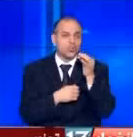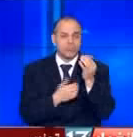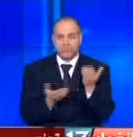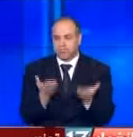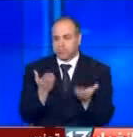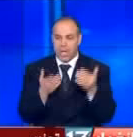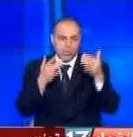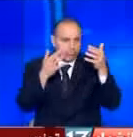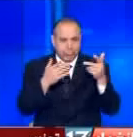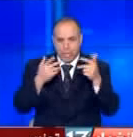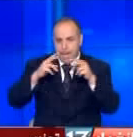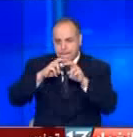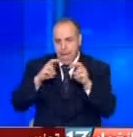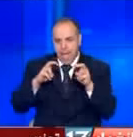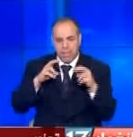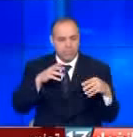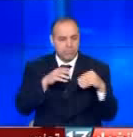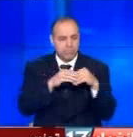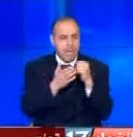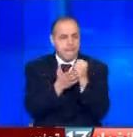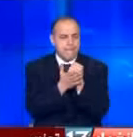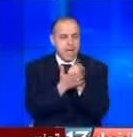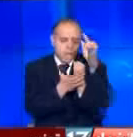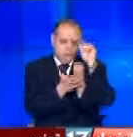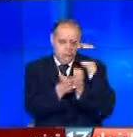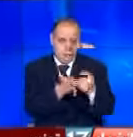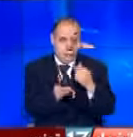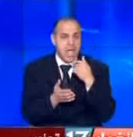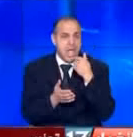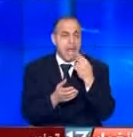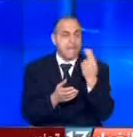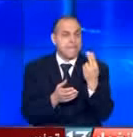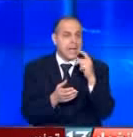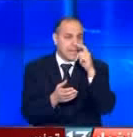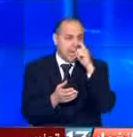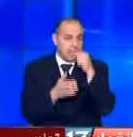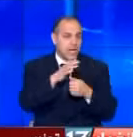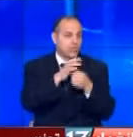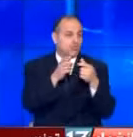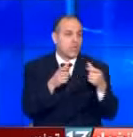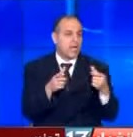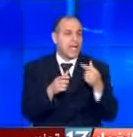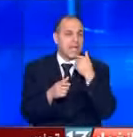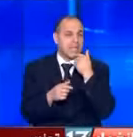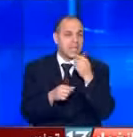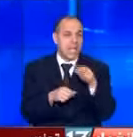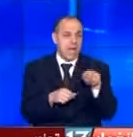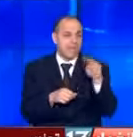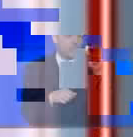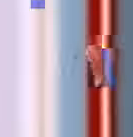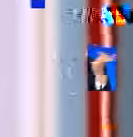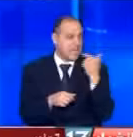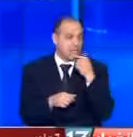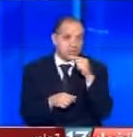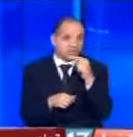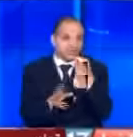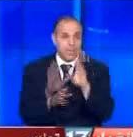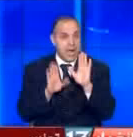المالي لولاية القاروص اللي هي مرتبة الأولى 40.6%، نسبة الادماج المالي في ولاية القصرين